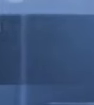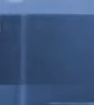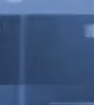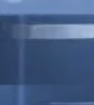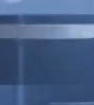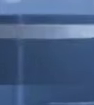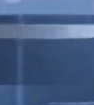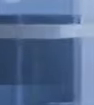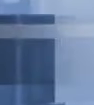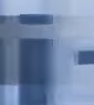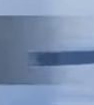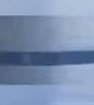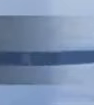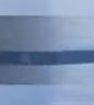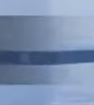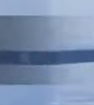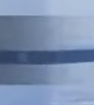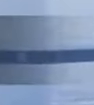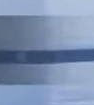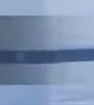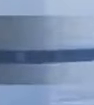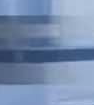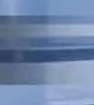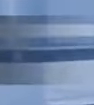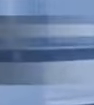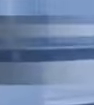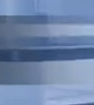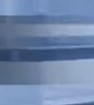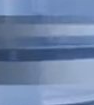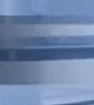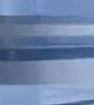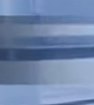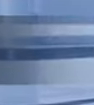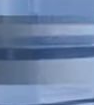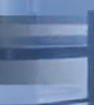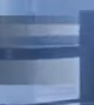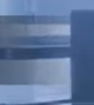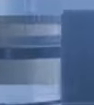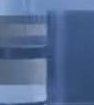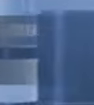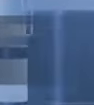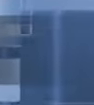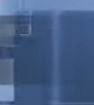до 36 градусов выше 0, ночью плюс 26. В Шымкенте также ожидается